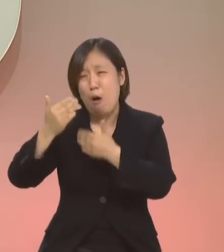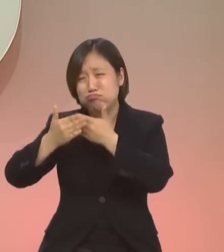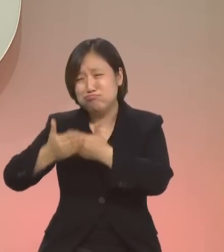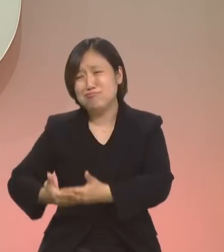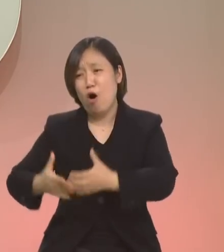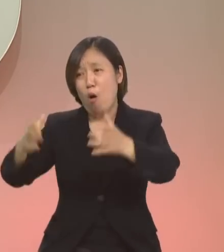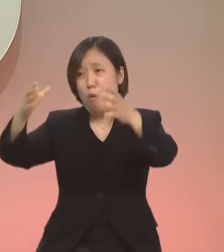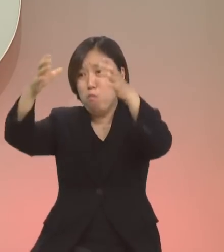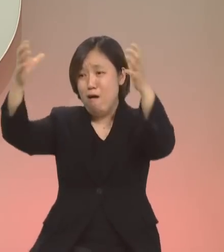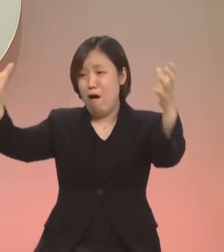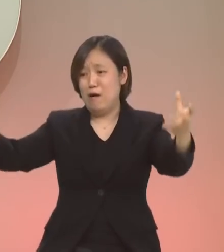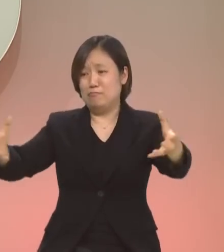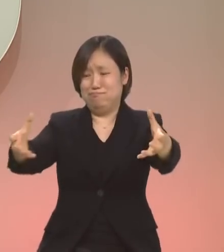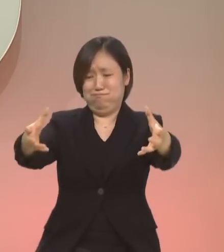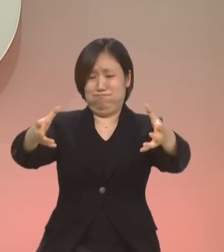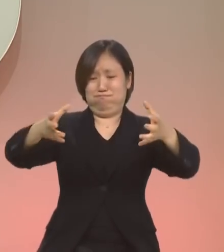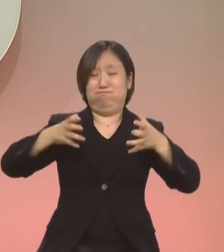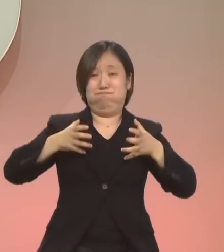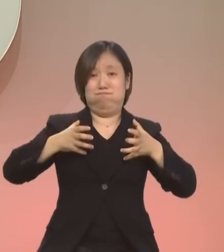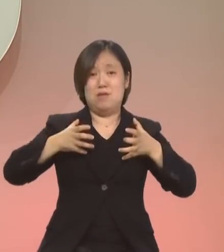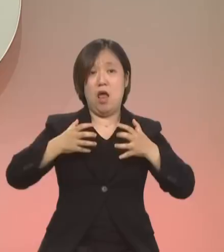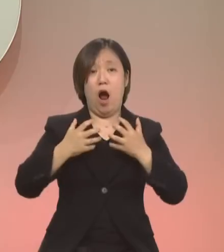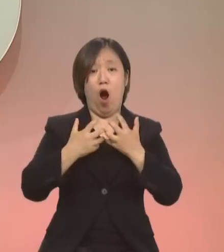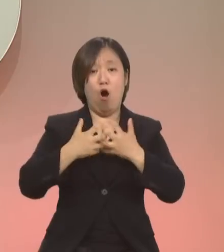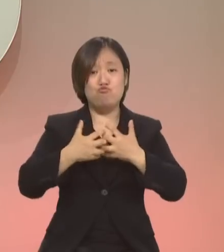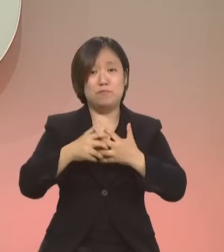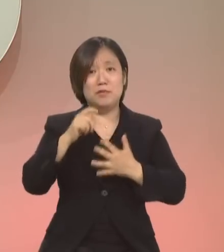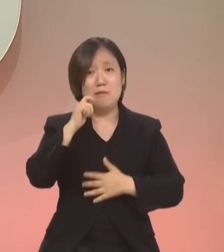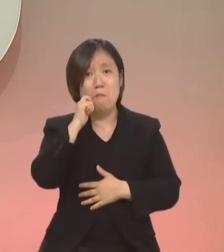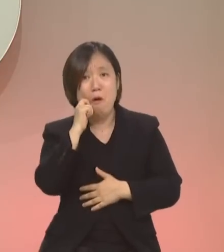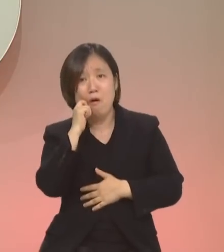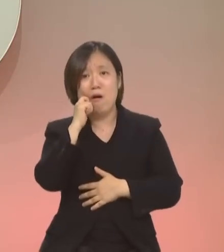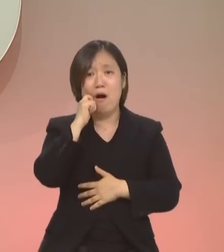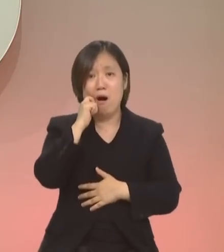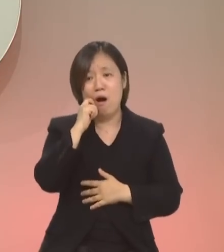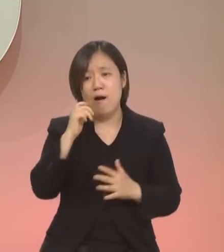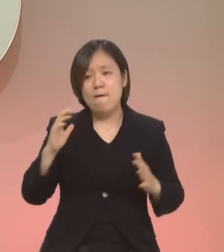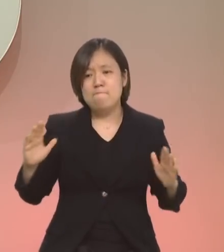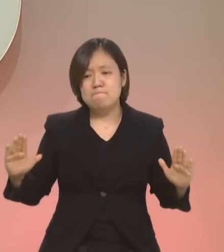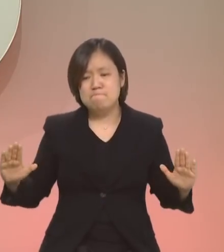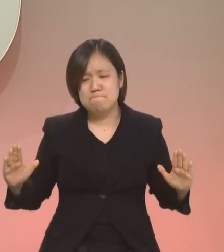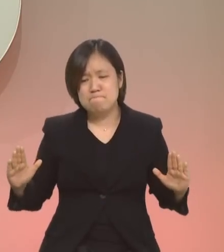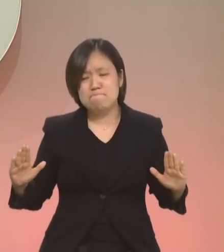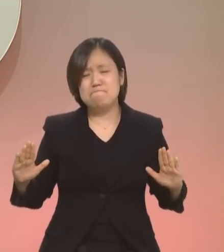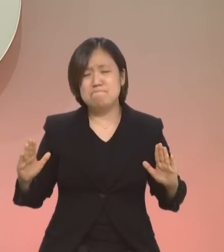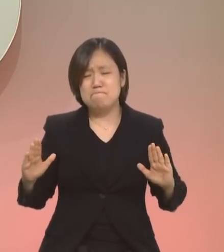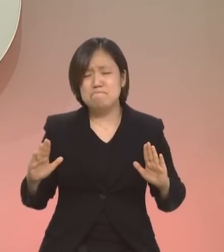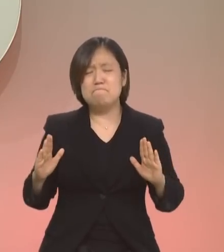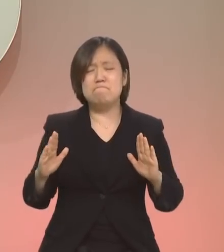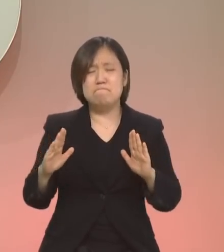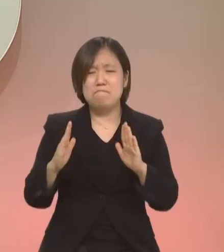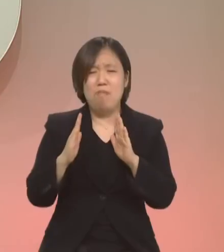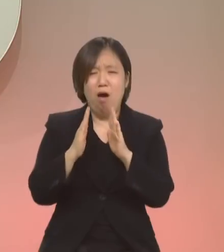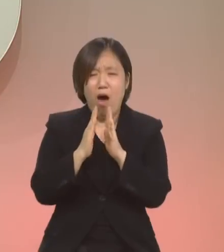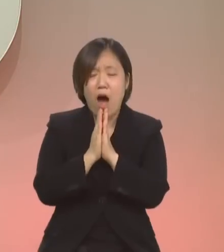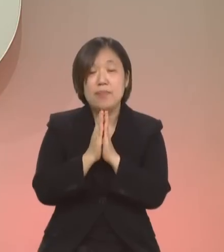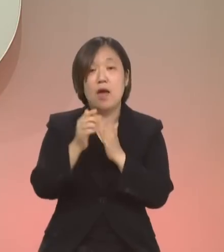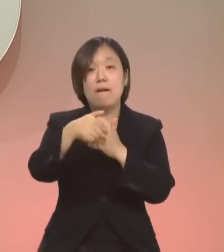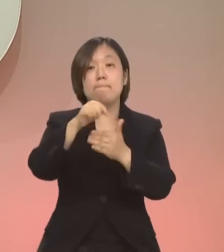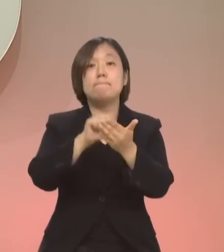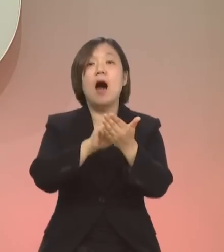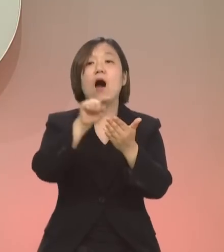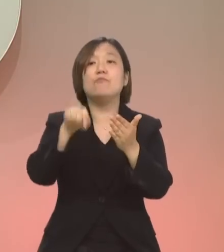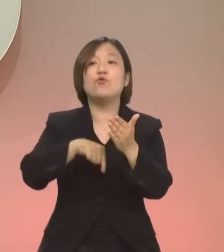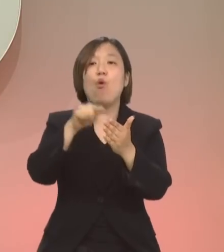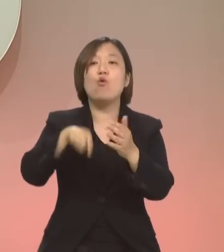거죠 가슴 앞에서 딱 합장을 하면서 관세음보살 관세음보살